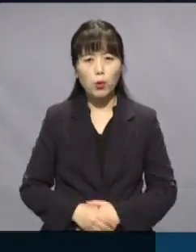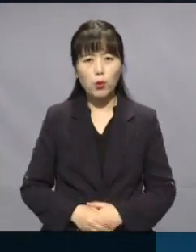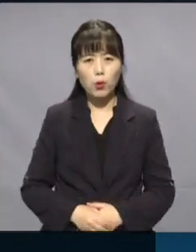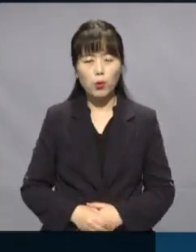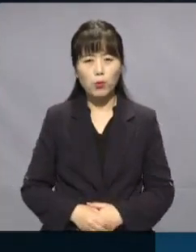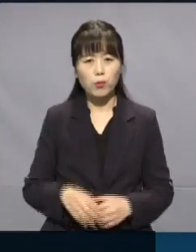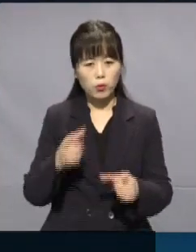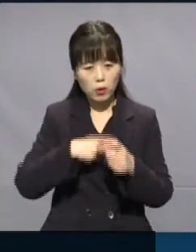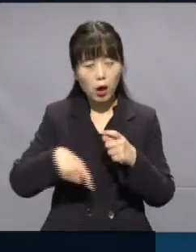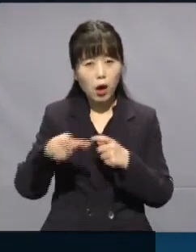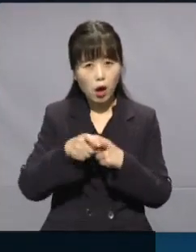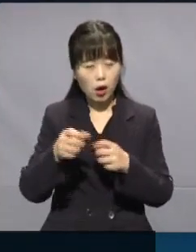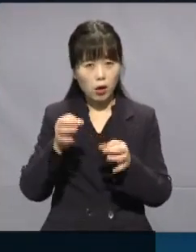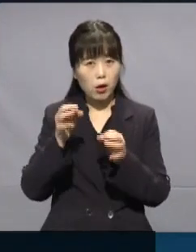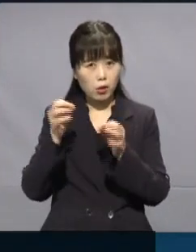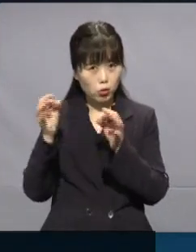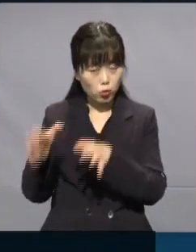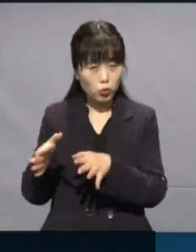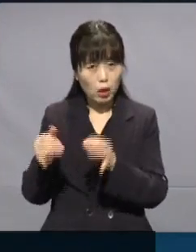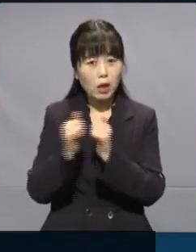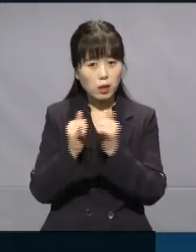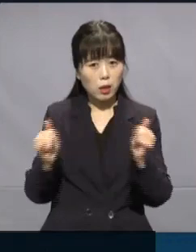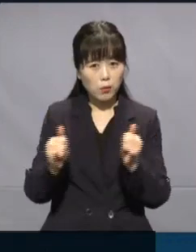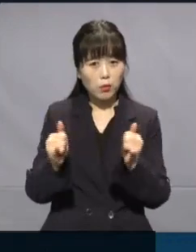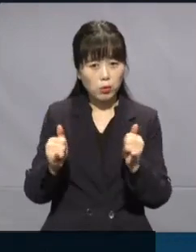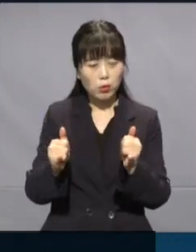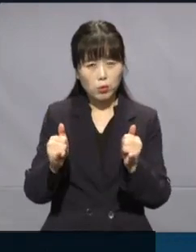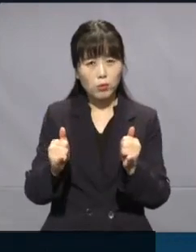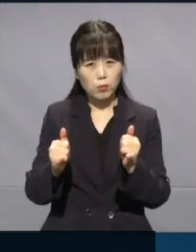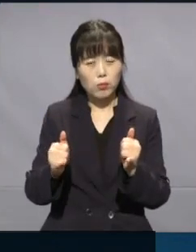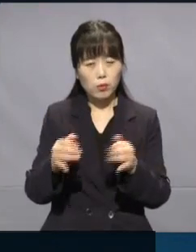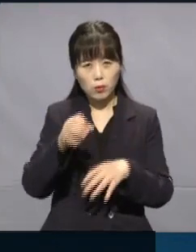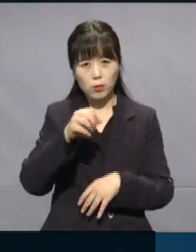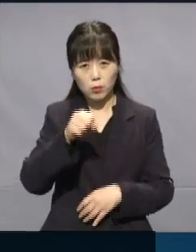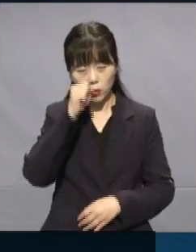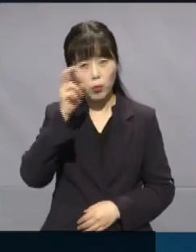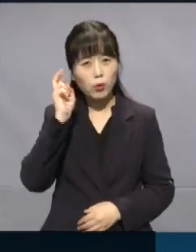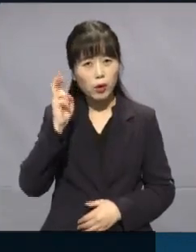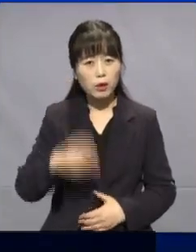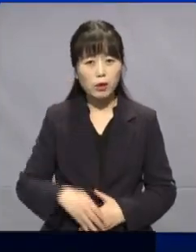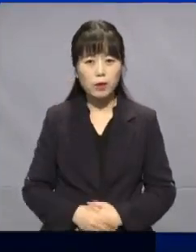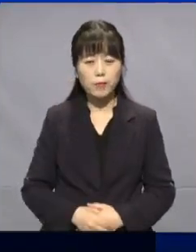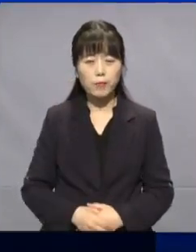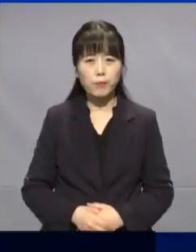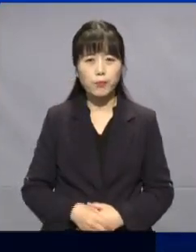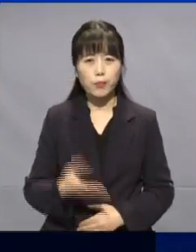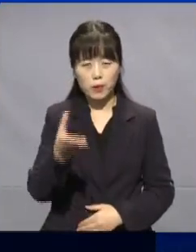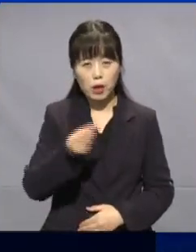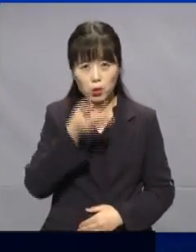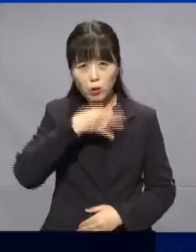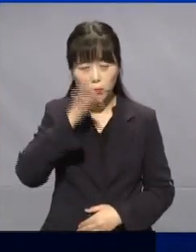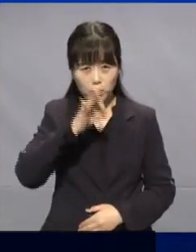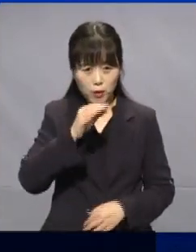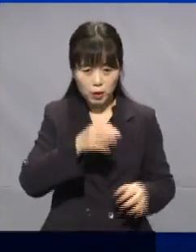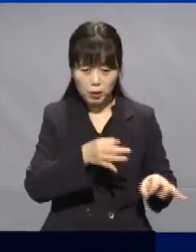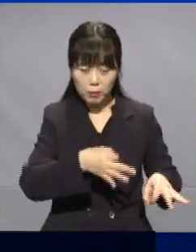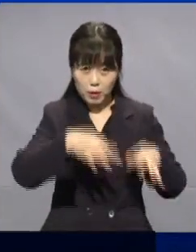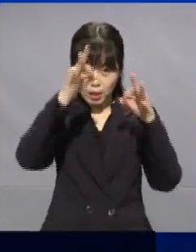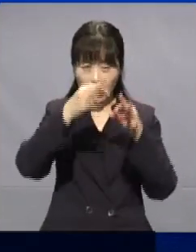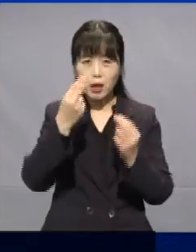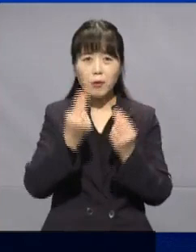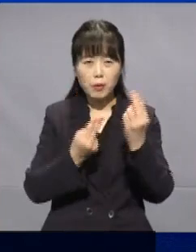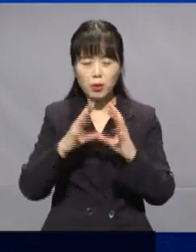더 재투자를 하시는 부분들도 좋아 보인다고 생각을 합니다 참 대출 금리가 높아진 것에